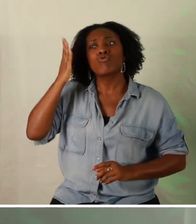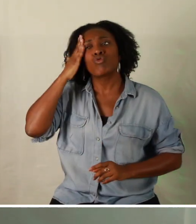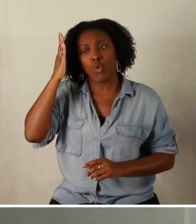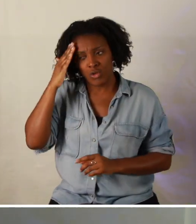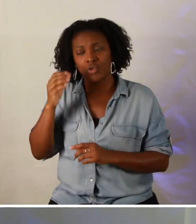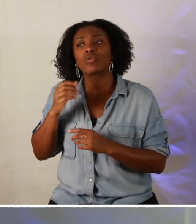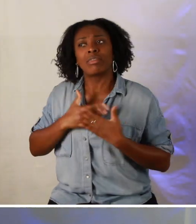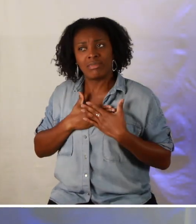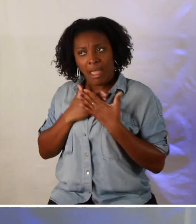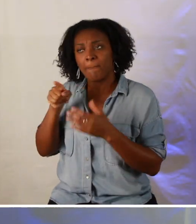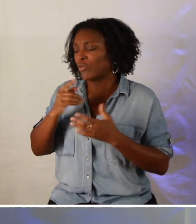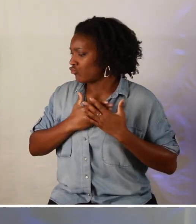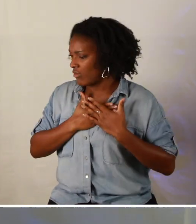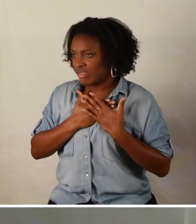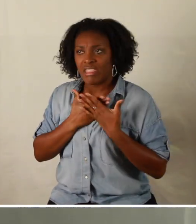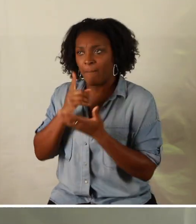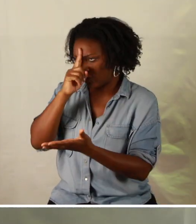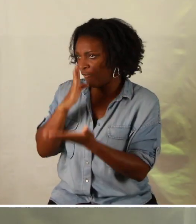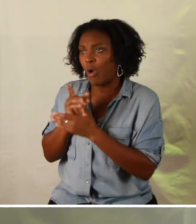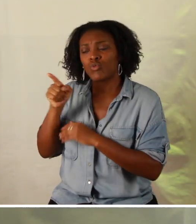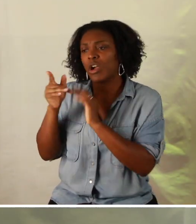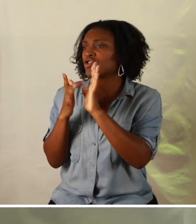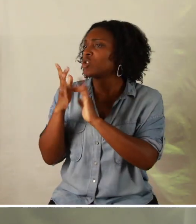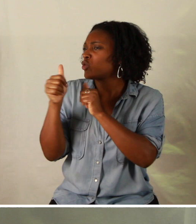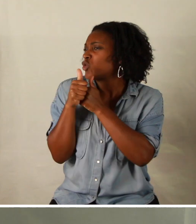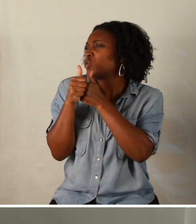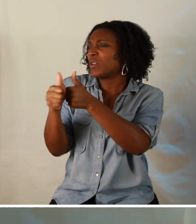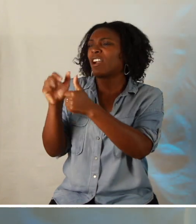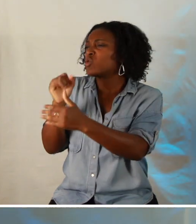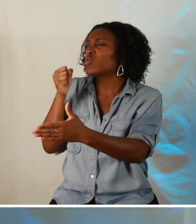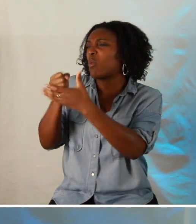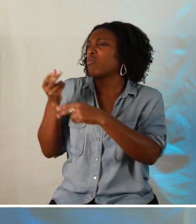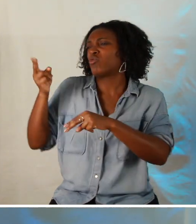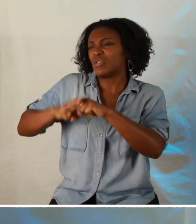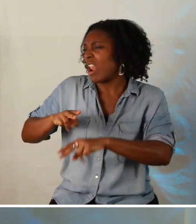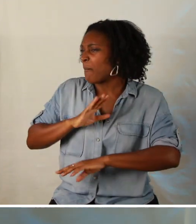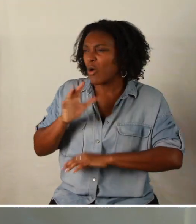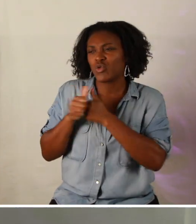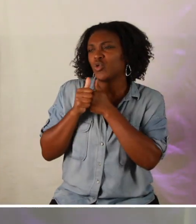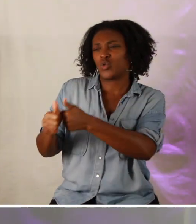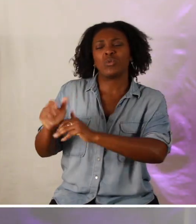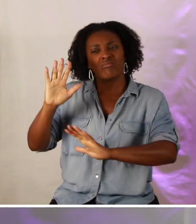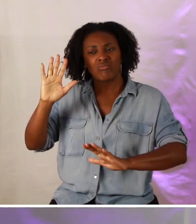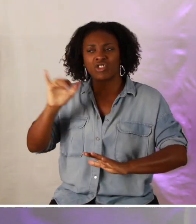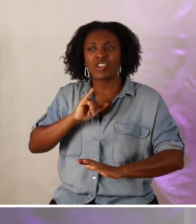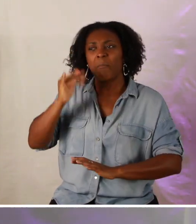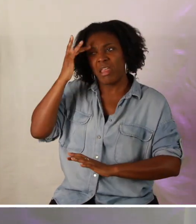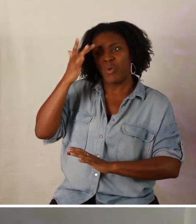sûr de mon amour pour toi, je suis sûr de ma foi en toi, je te suivrai jusqu'à la mort. Arrive le temps du